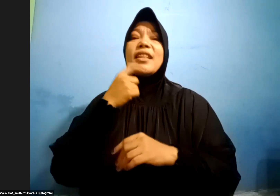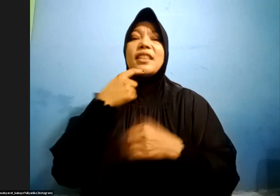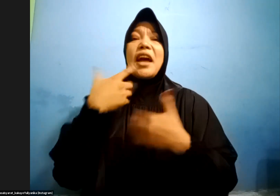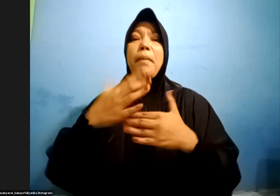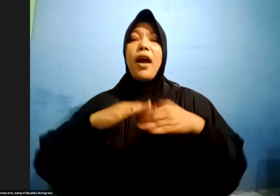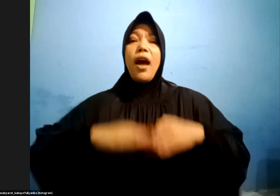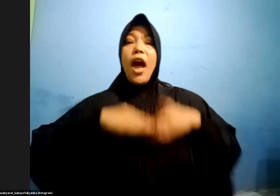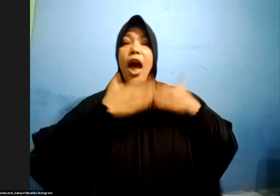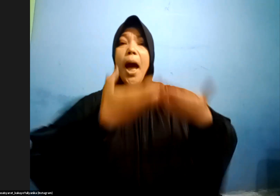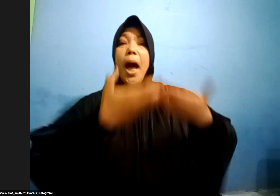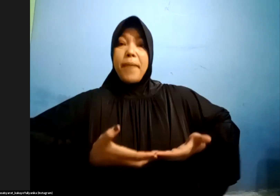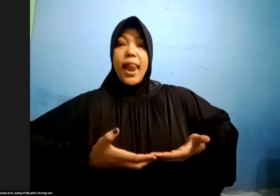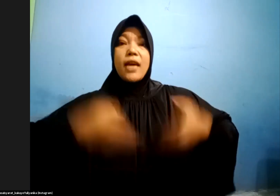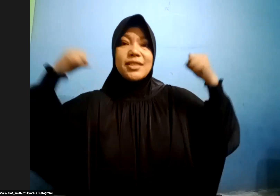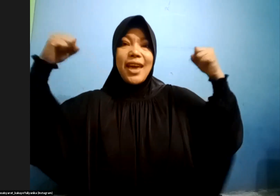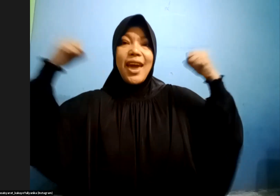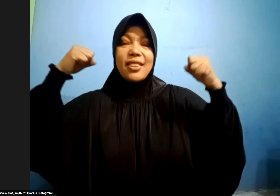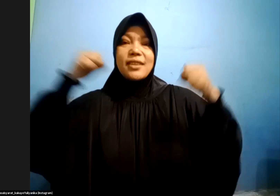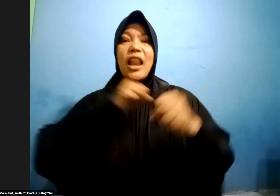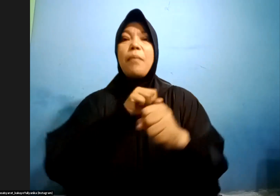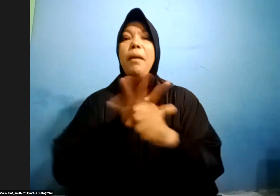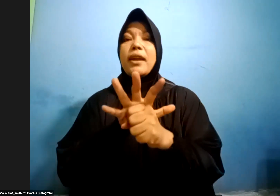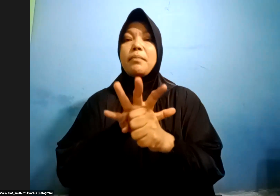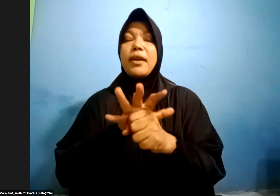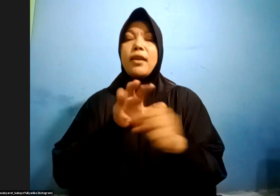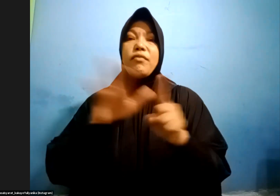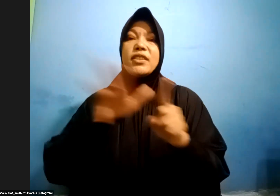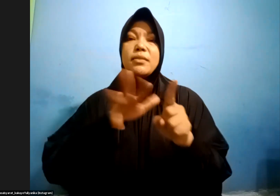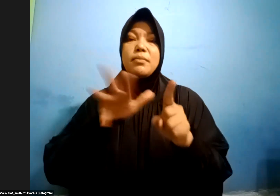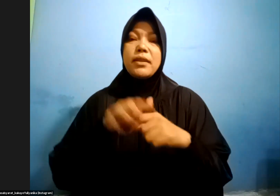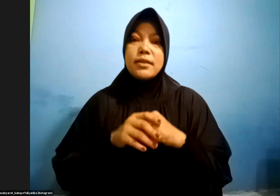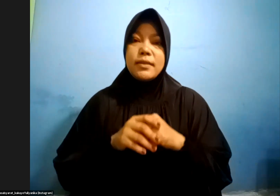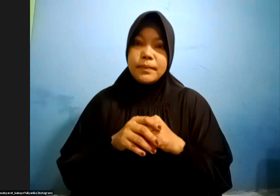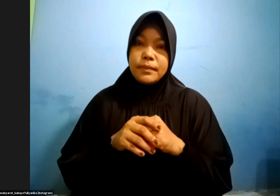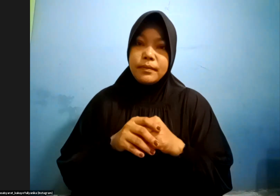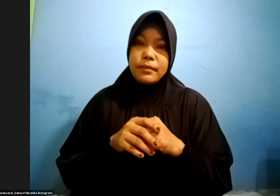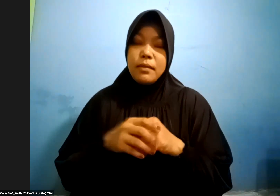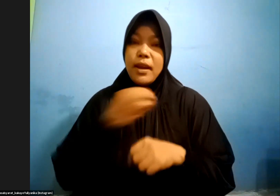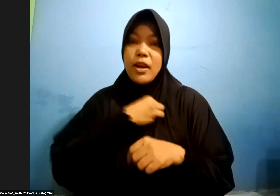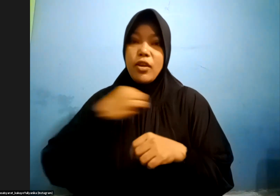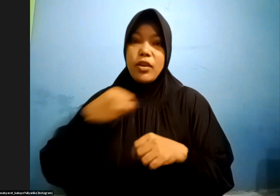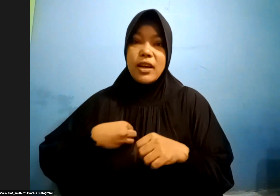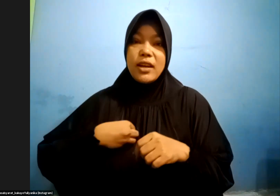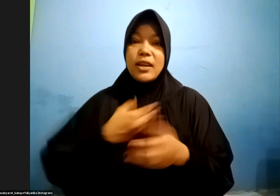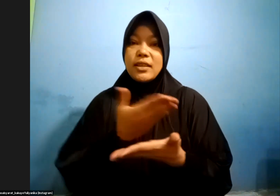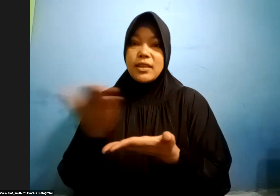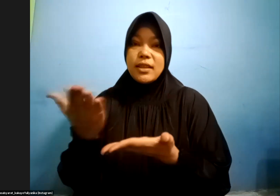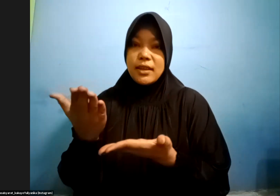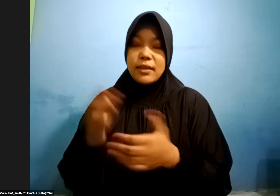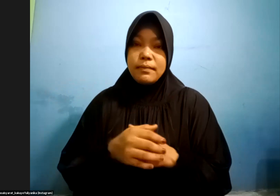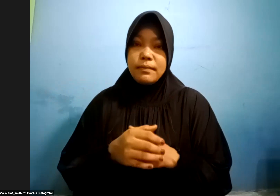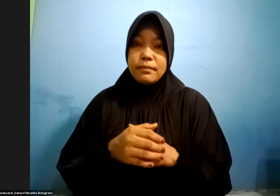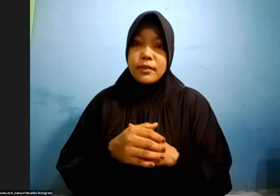ini. Kepada Dokter Dini, mangga waktu dan tempat kami persilahkan. Ya, terima kasih. Saya share screen langsung